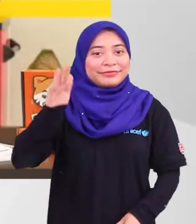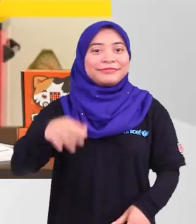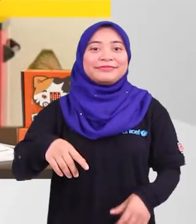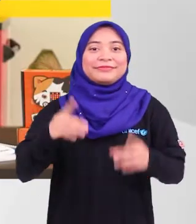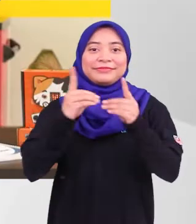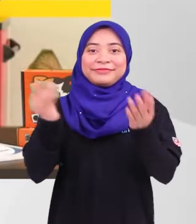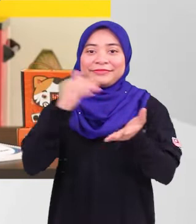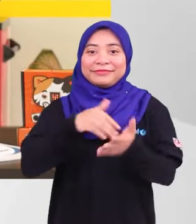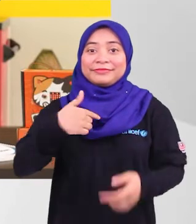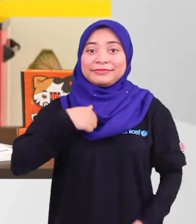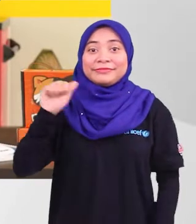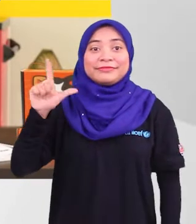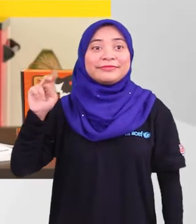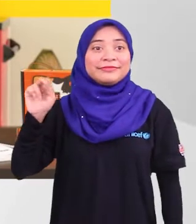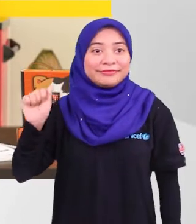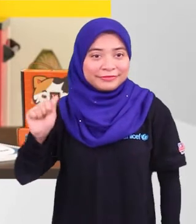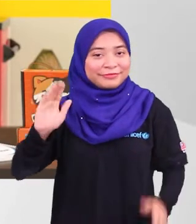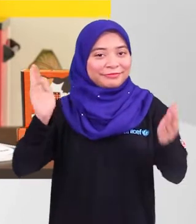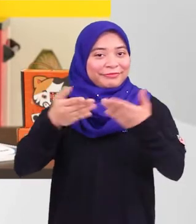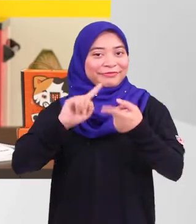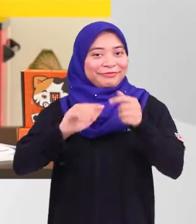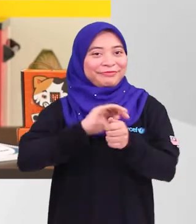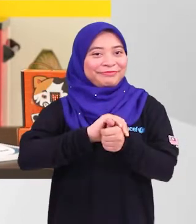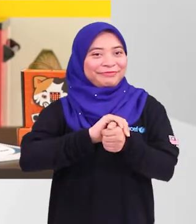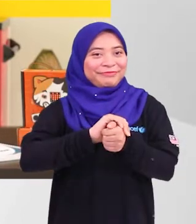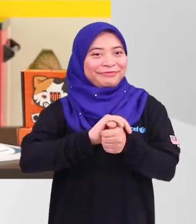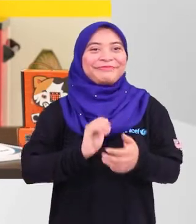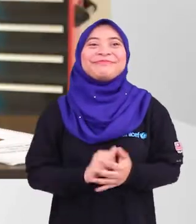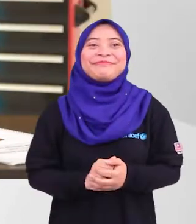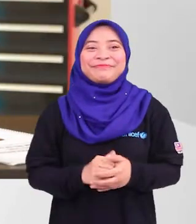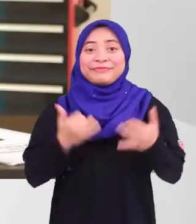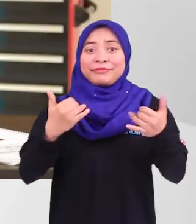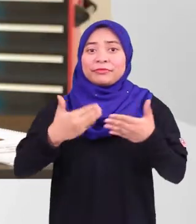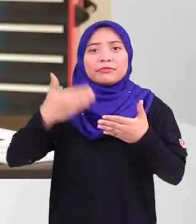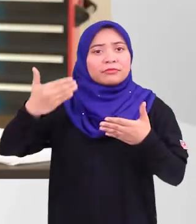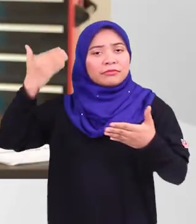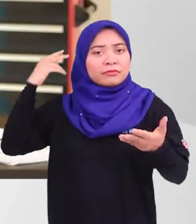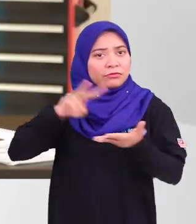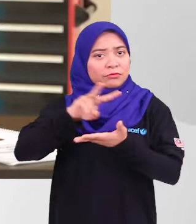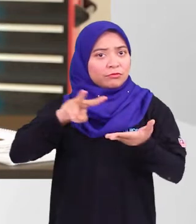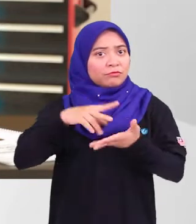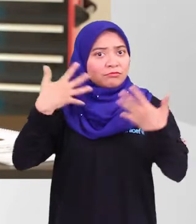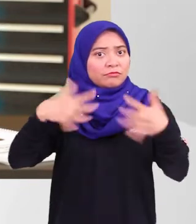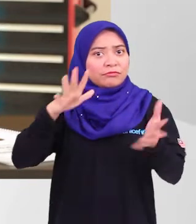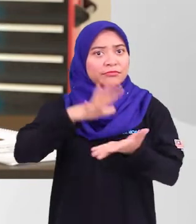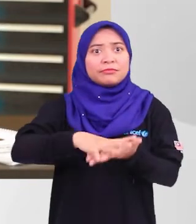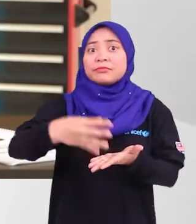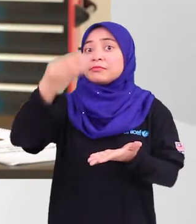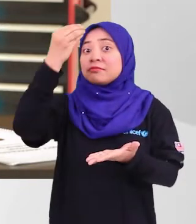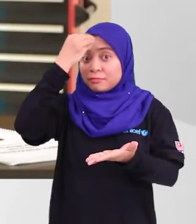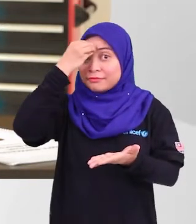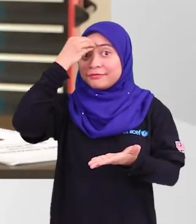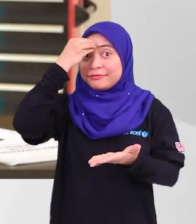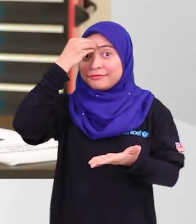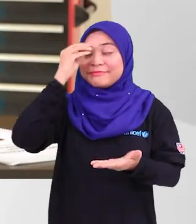Hello world, selamat kembali ke Ciri Microbit. Saya Alina dan perkenalkan rakan saya si Kura-Kura. Untuk video kali ini, kita akan gabungkan beberapa perkara yang kita